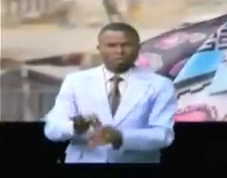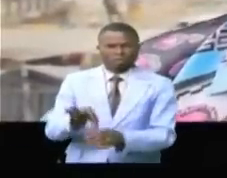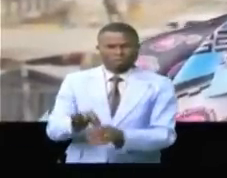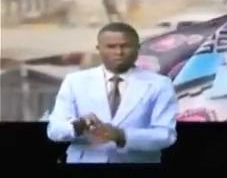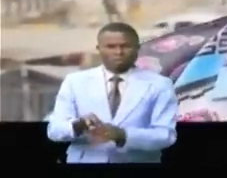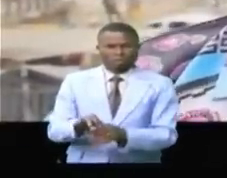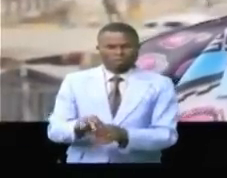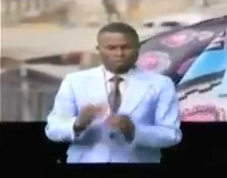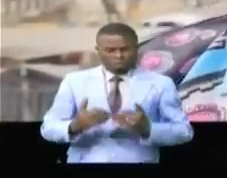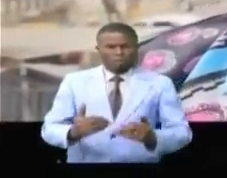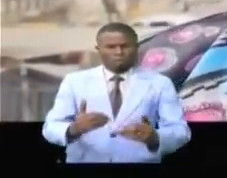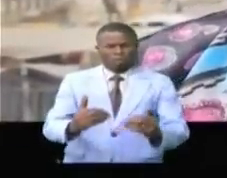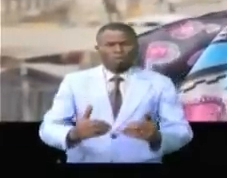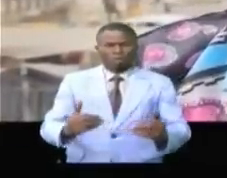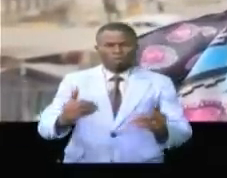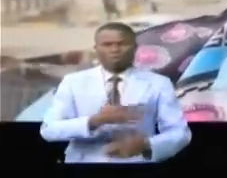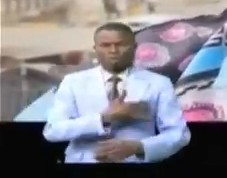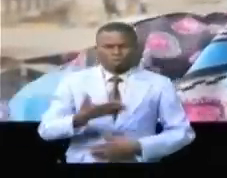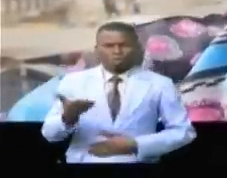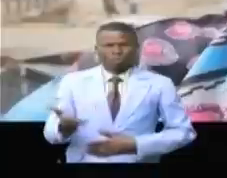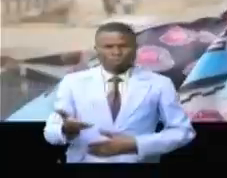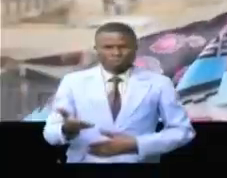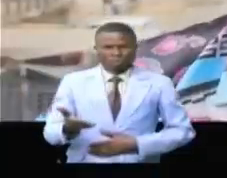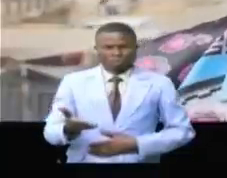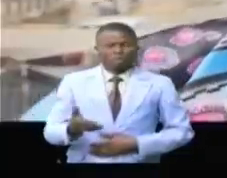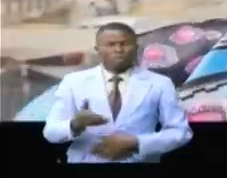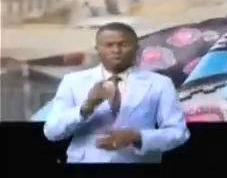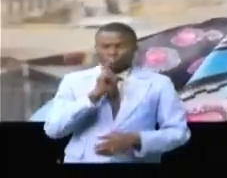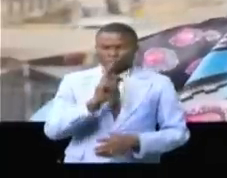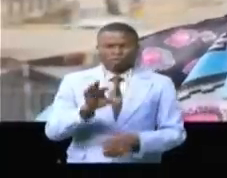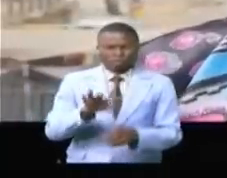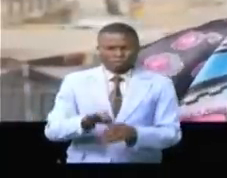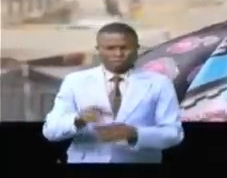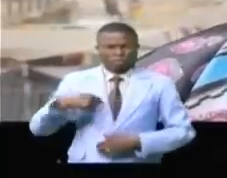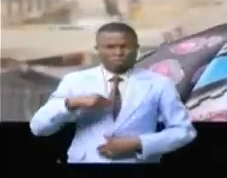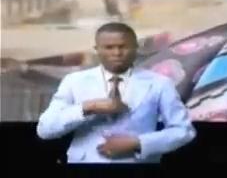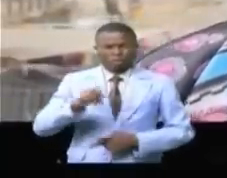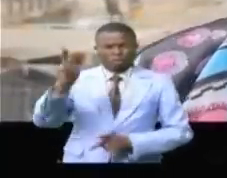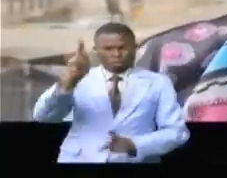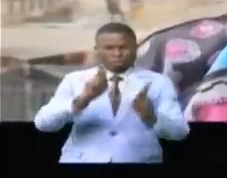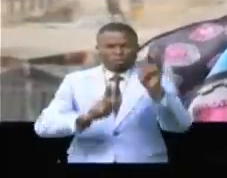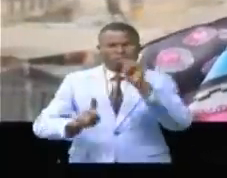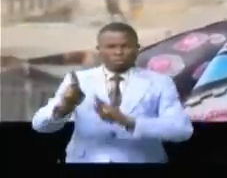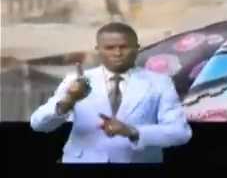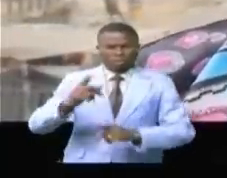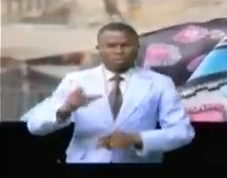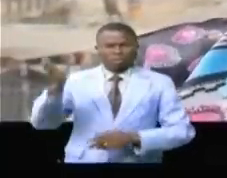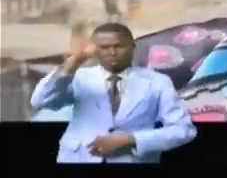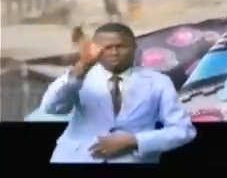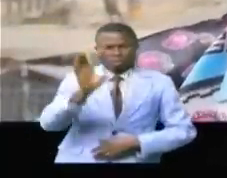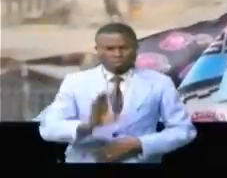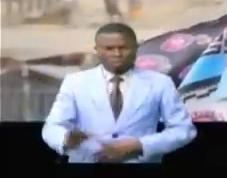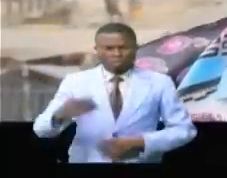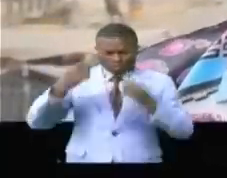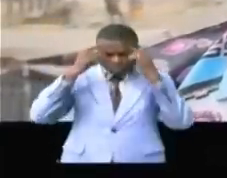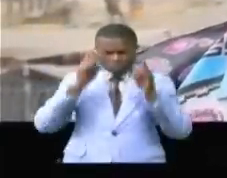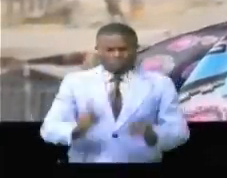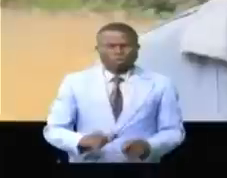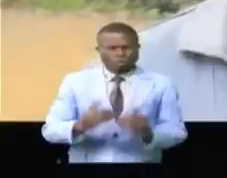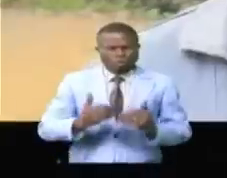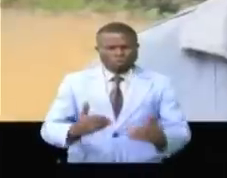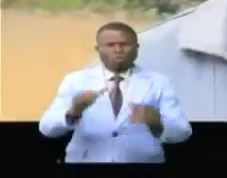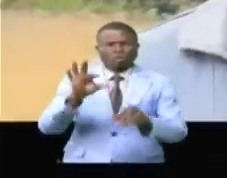vous continuez à douter, en tout cas, c'est le moment, il y aurait des élections. Mais nous, en tant que population, surtout du Congo central, nous tenons qu'il y ait des